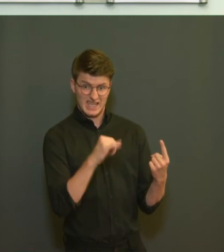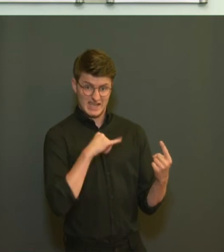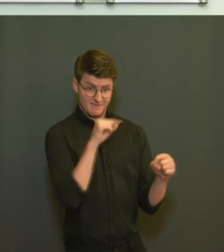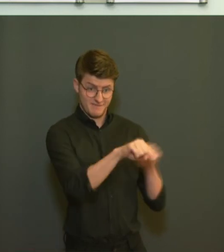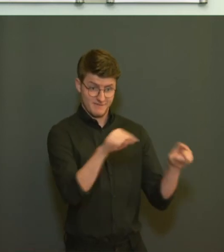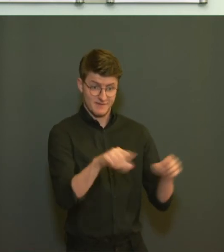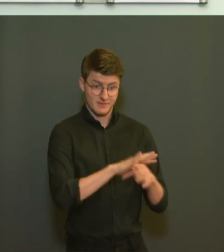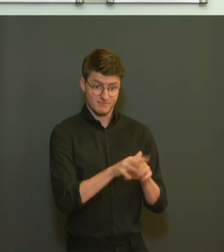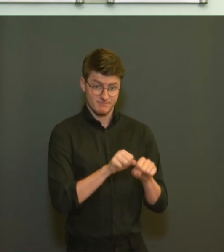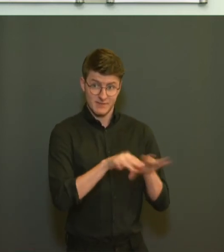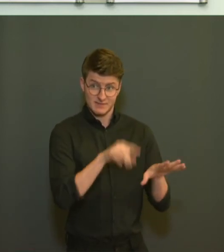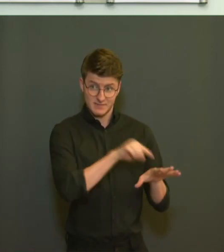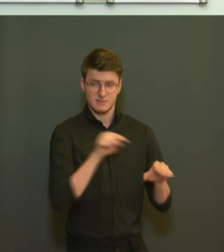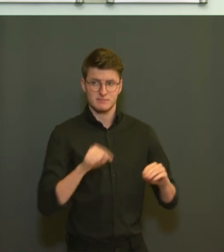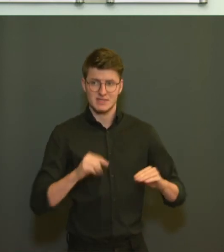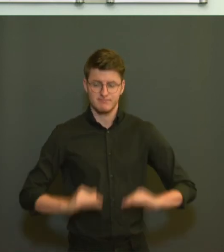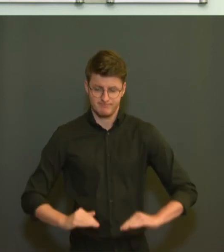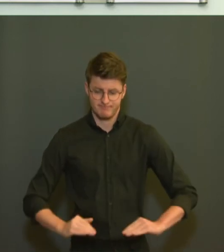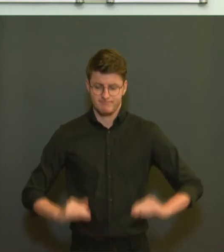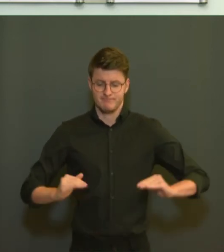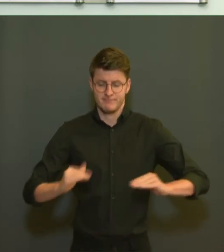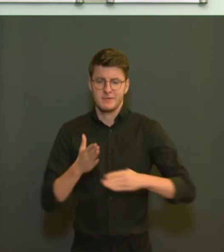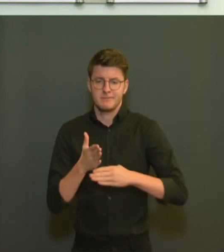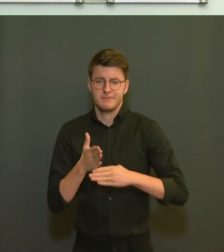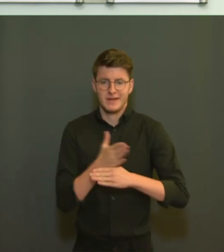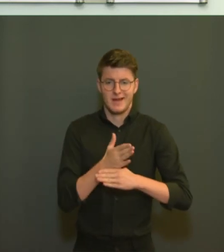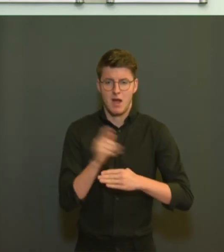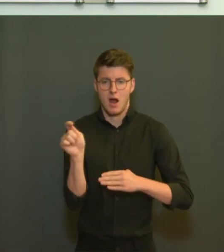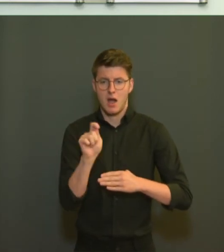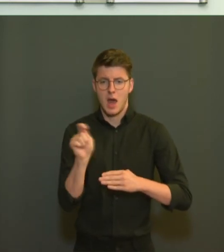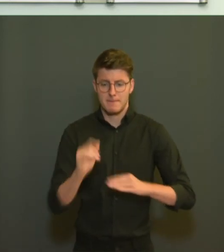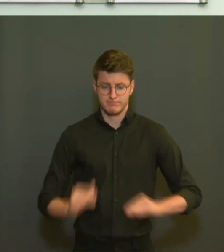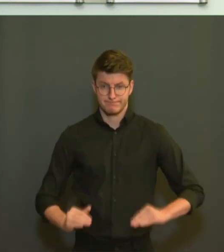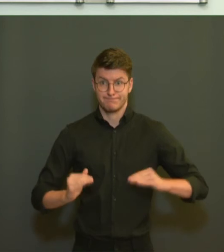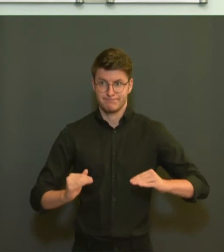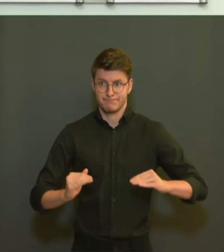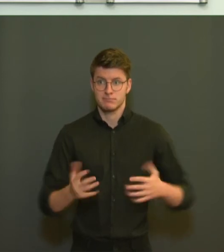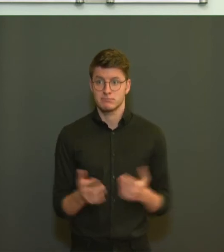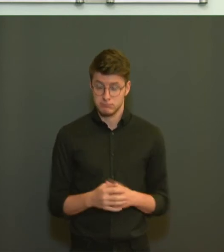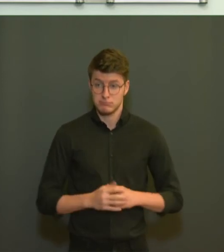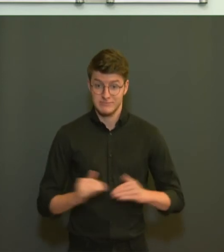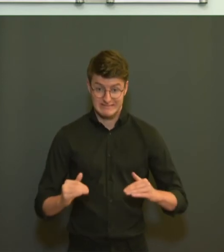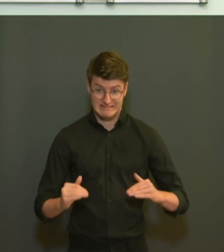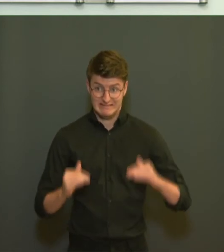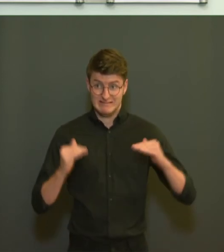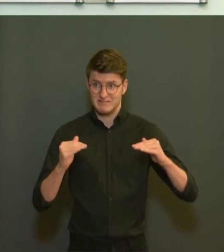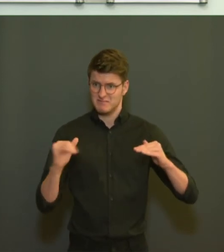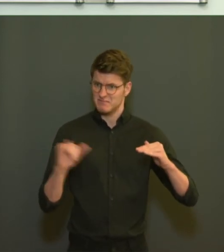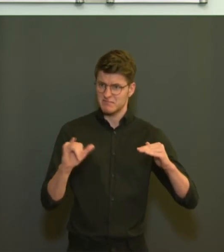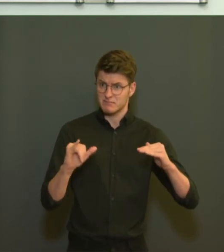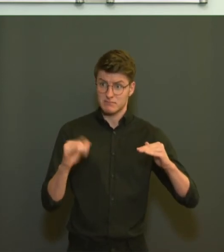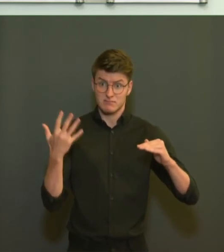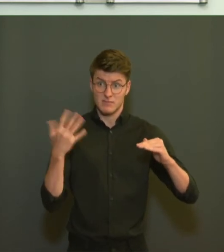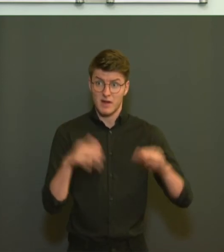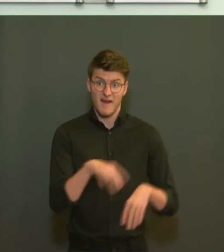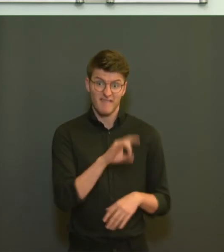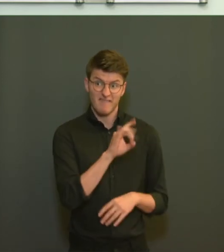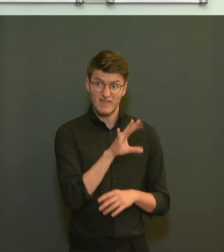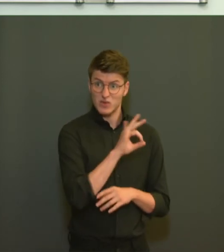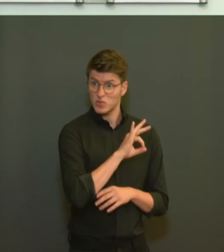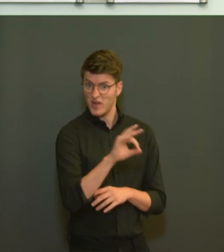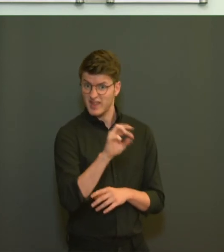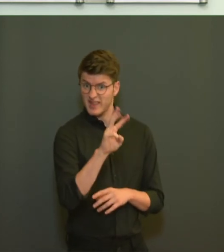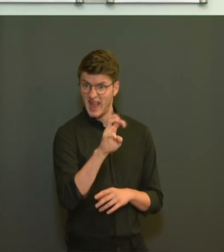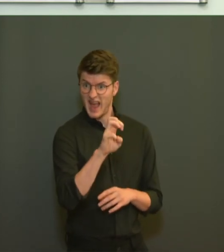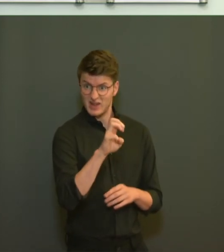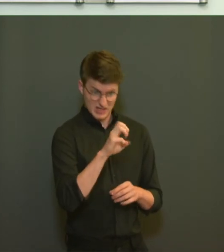vaststellen, spreken we van een pre-alarmfase. Wanneer het aantal nog hoger is, tussen de 15 en de 30, spreken we